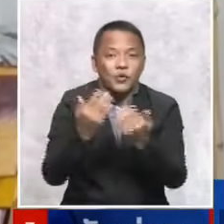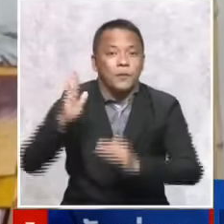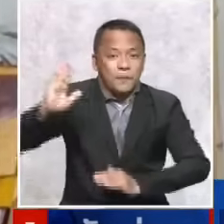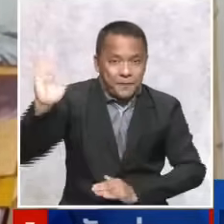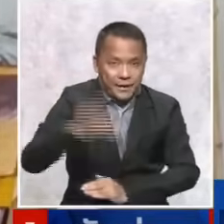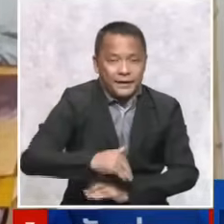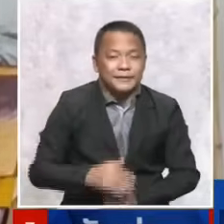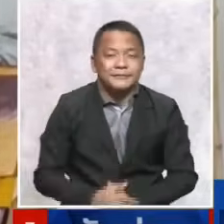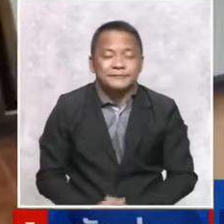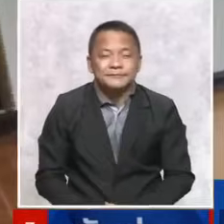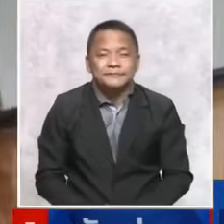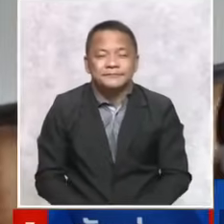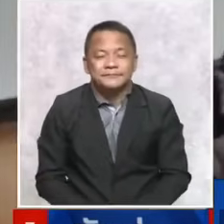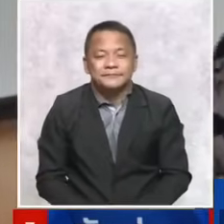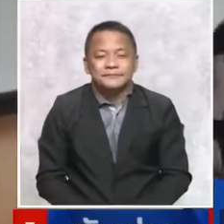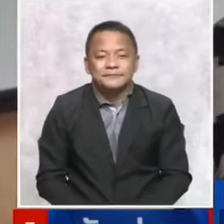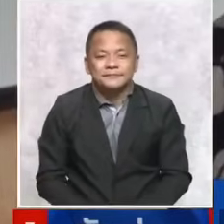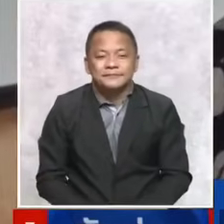าที่บ้านค่ะ